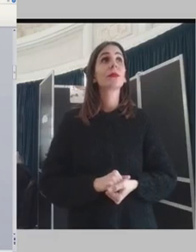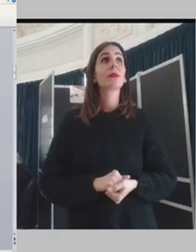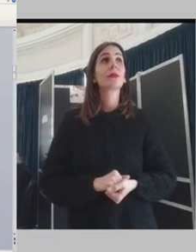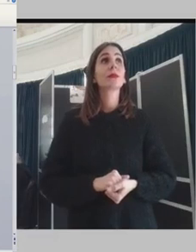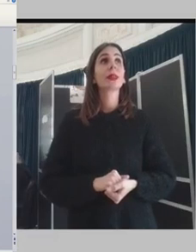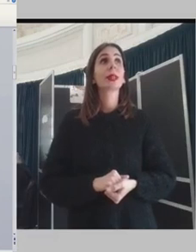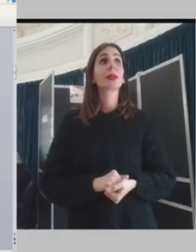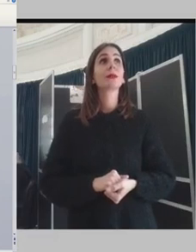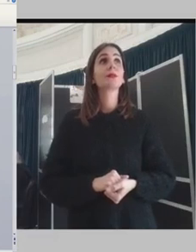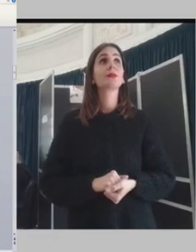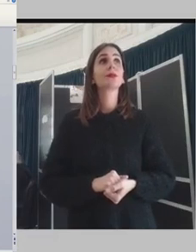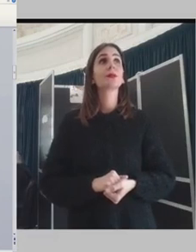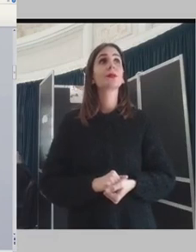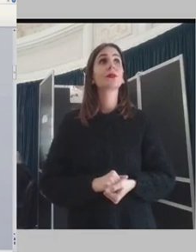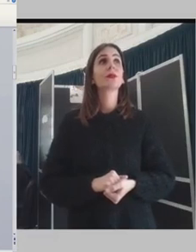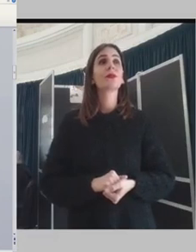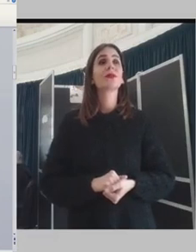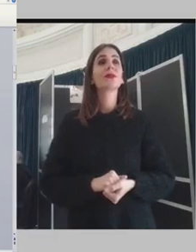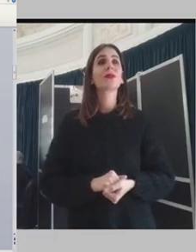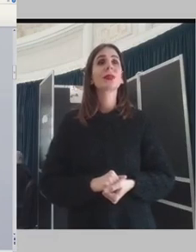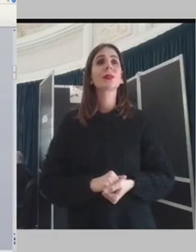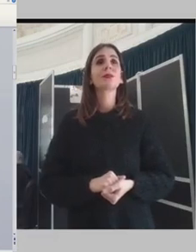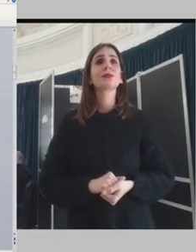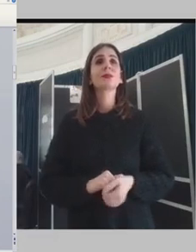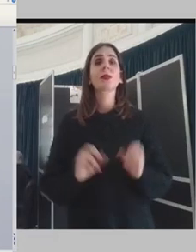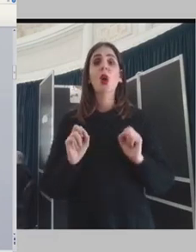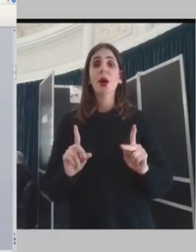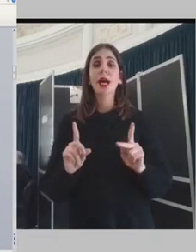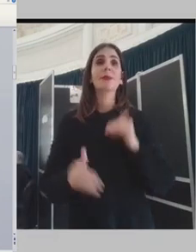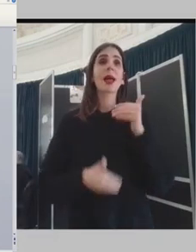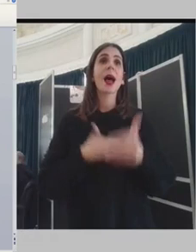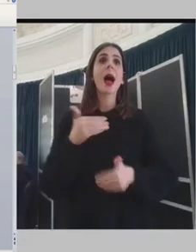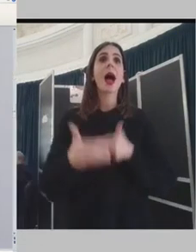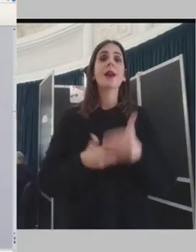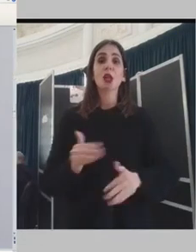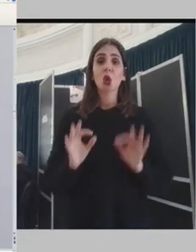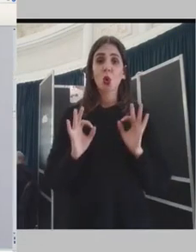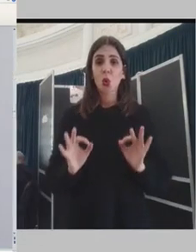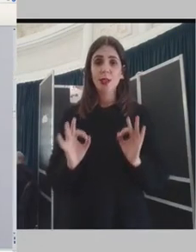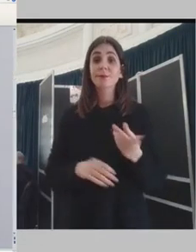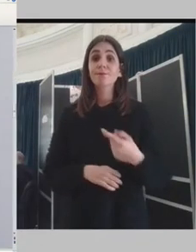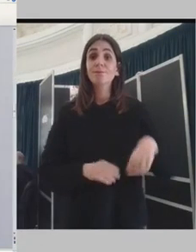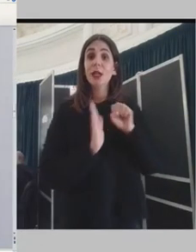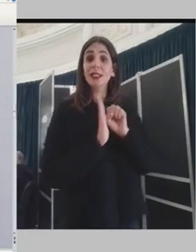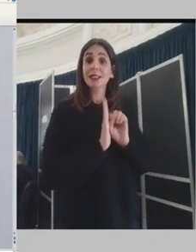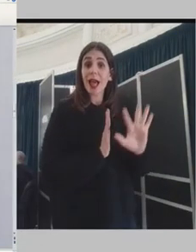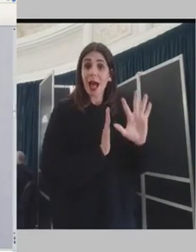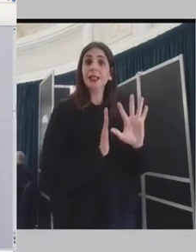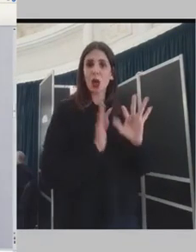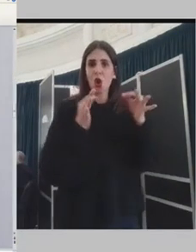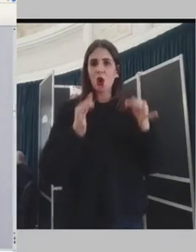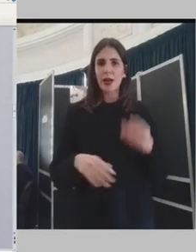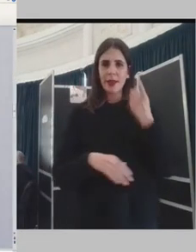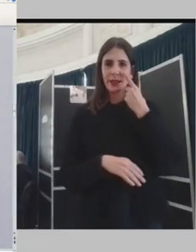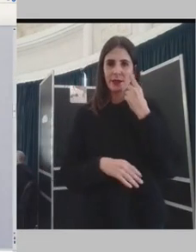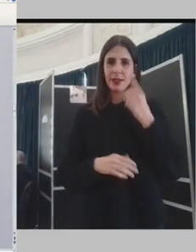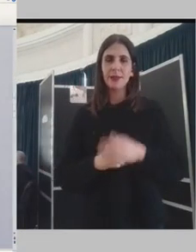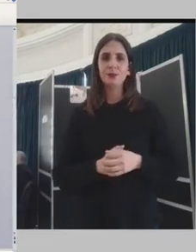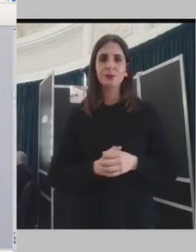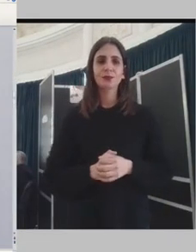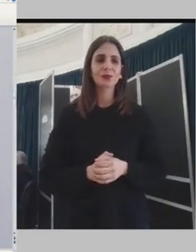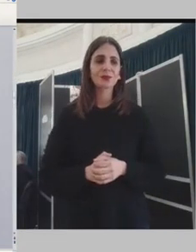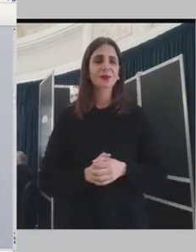Facciamo come abbiamo detto prima. Vabbè, andiamo avanti così. Ok, tanto vediamo la slide corretta, prego.